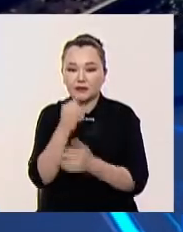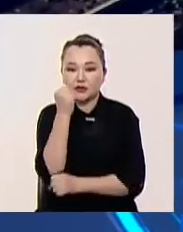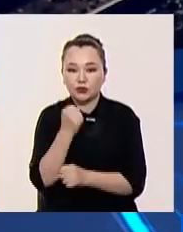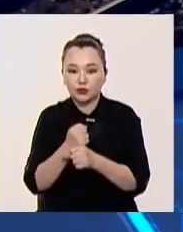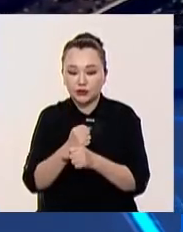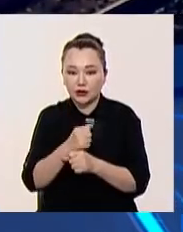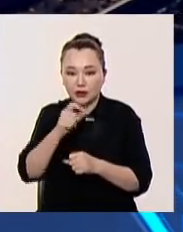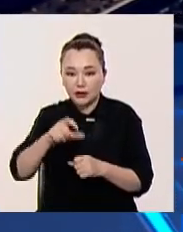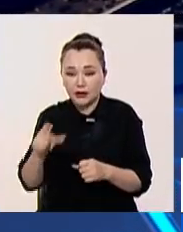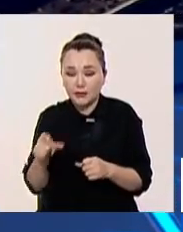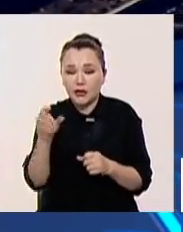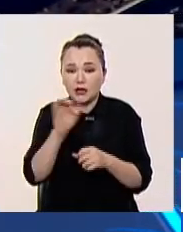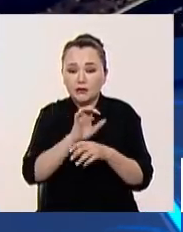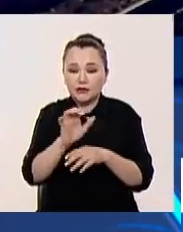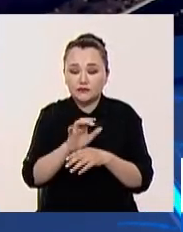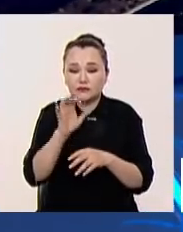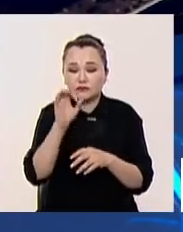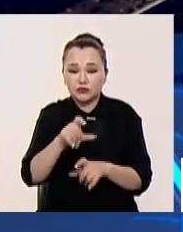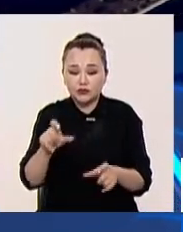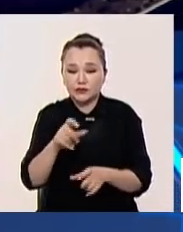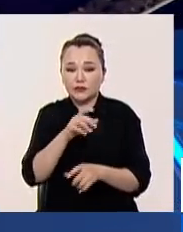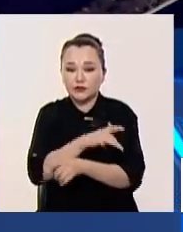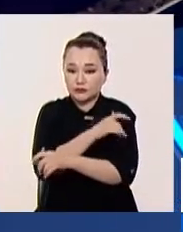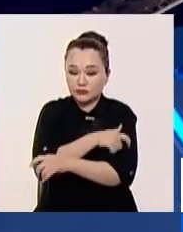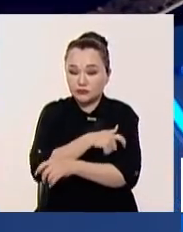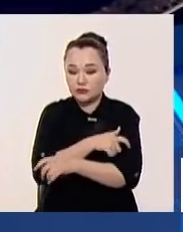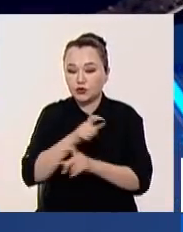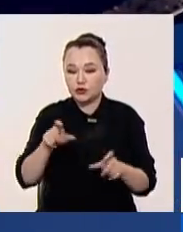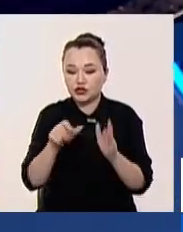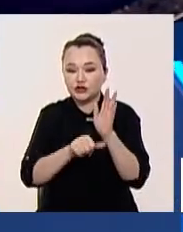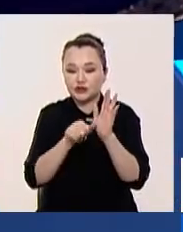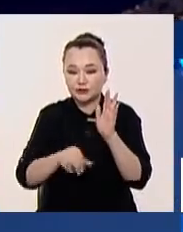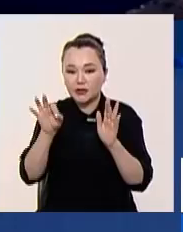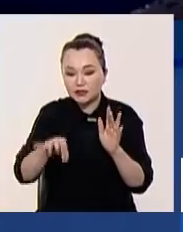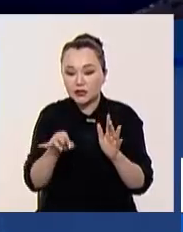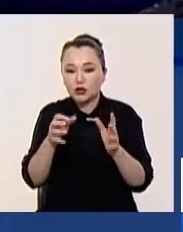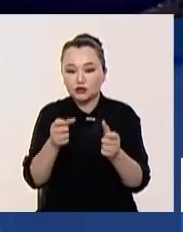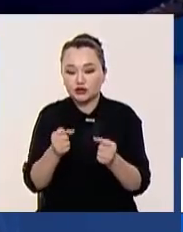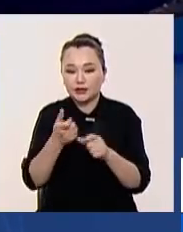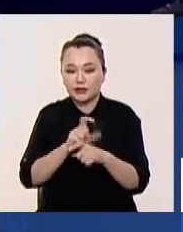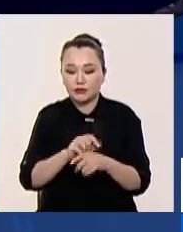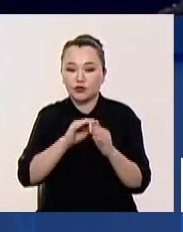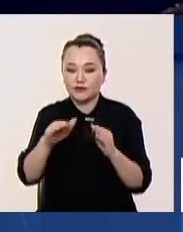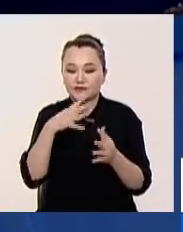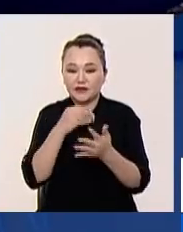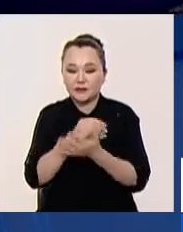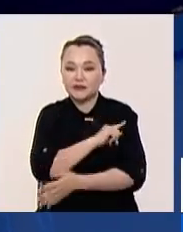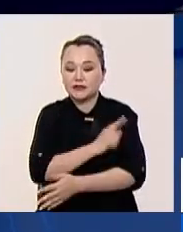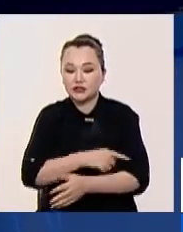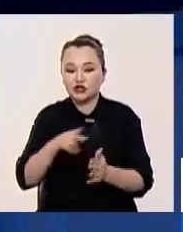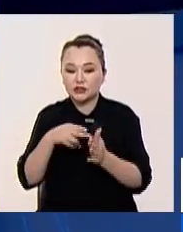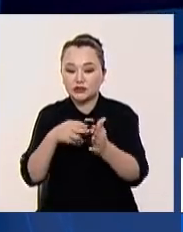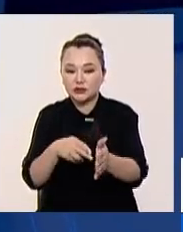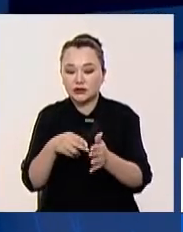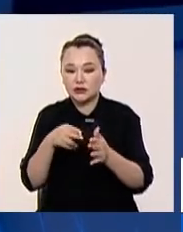сотрудникам. Производственному персоналу подняли оплату труда на 66%, но держать ее на этом уровне своими силами